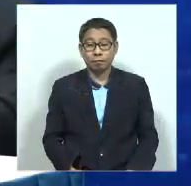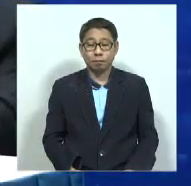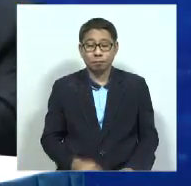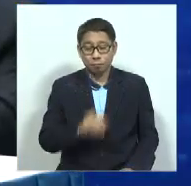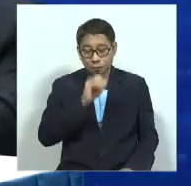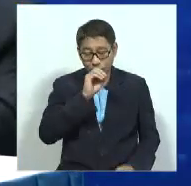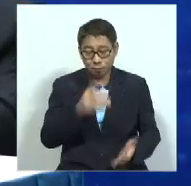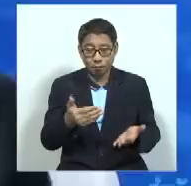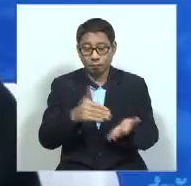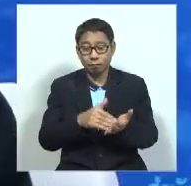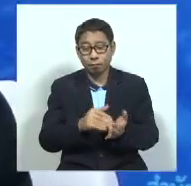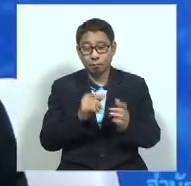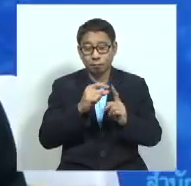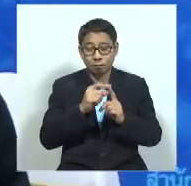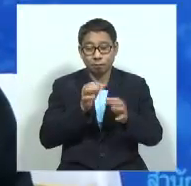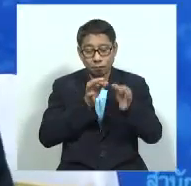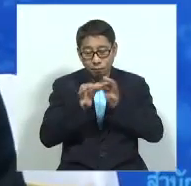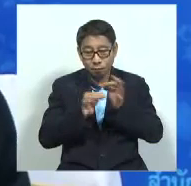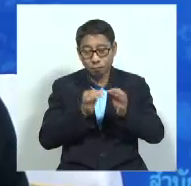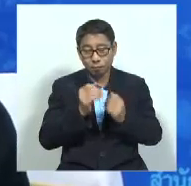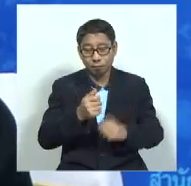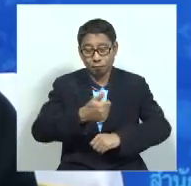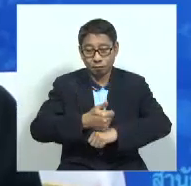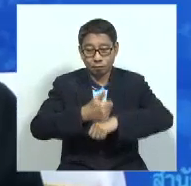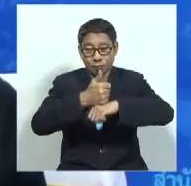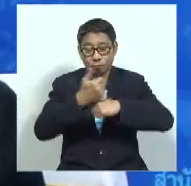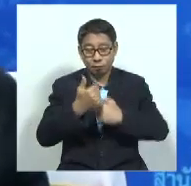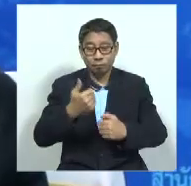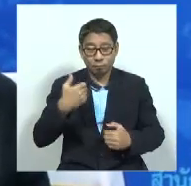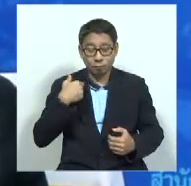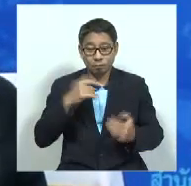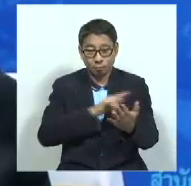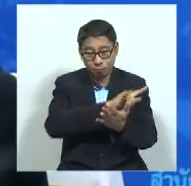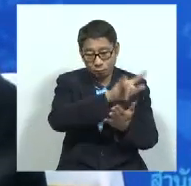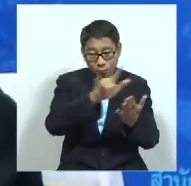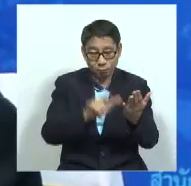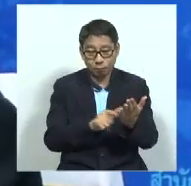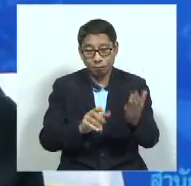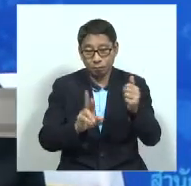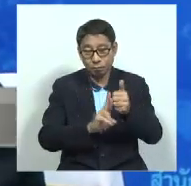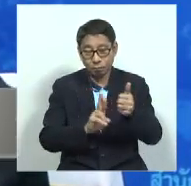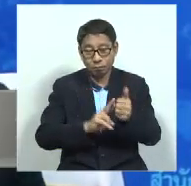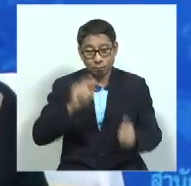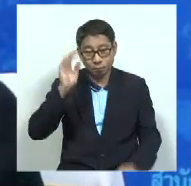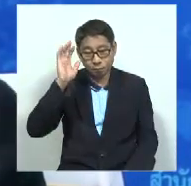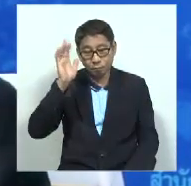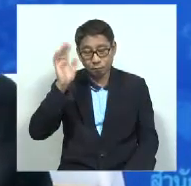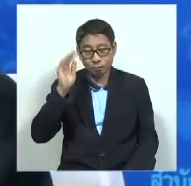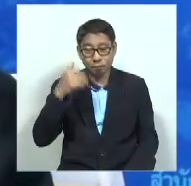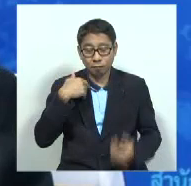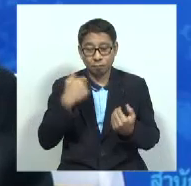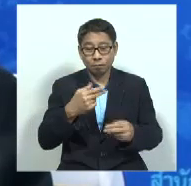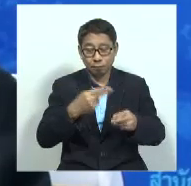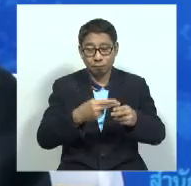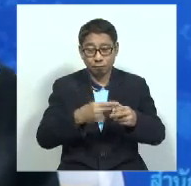ย้ำอีกครั้งนะครับคุณผู้ชมจากการชี้แจงเมื่อสักครู่ของอธิบดีอัยการสำนักงานต่างประเทศแล้วก็รองโฆษกอัยการสูงสุดนะครับเรื่อง